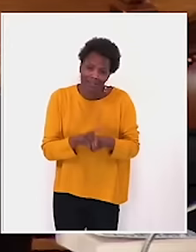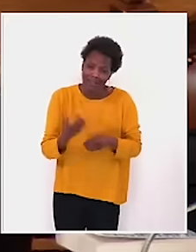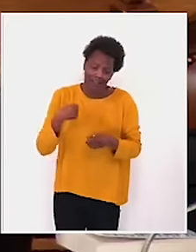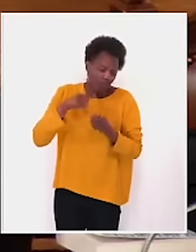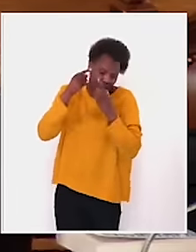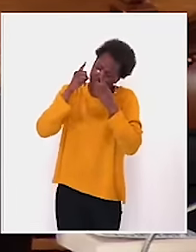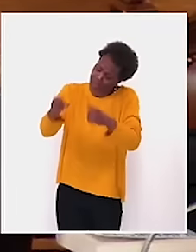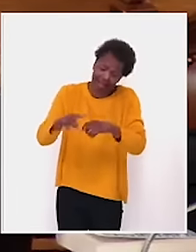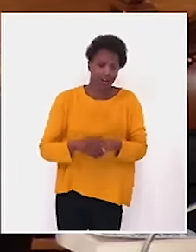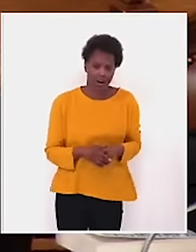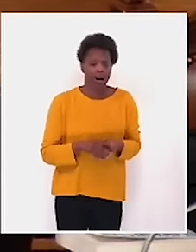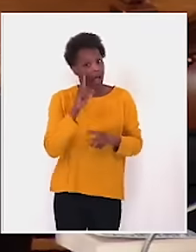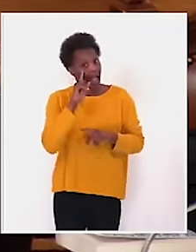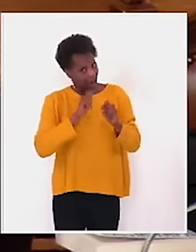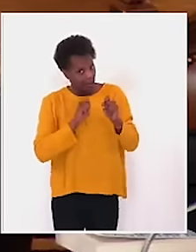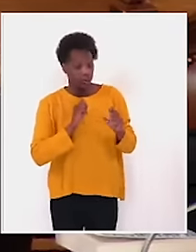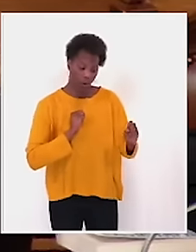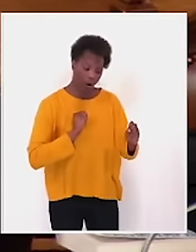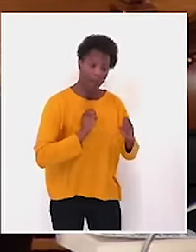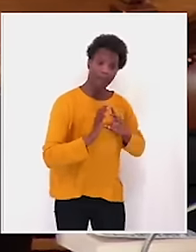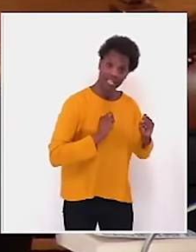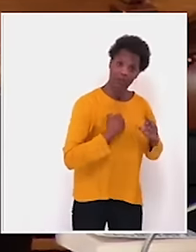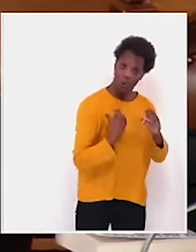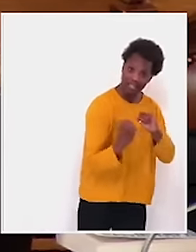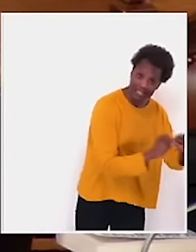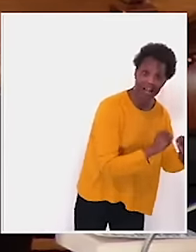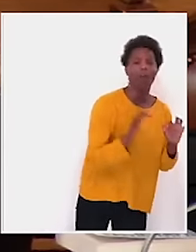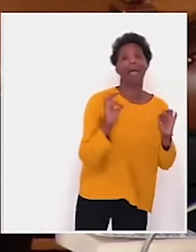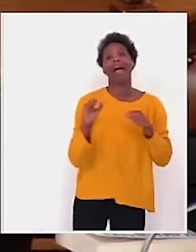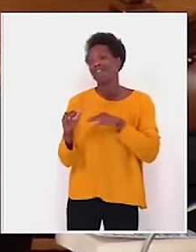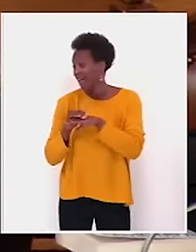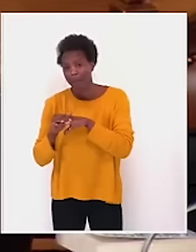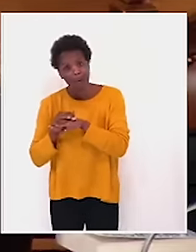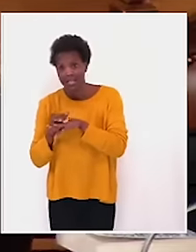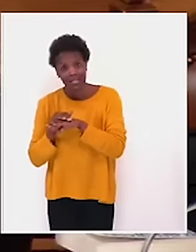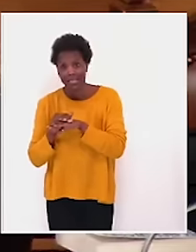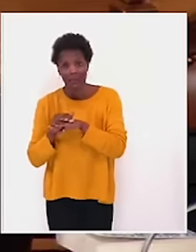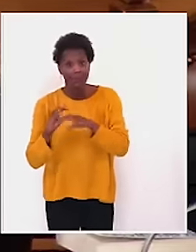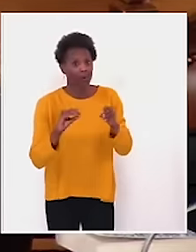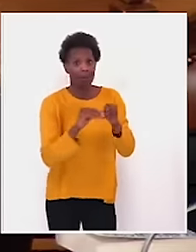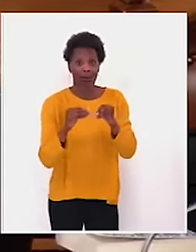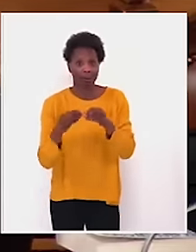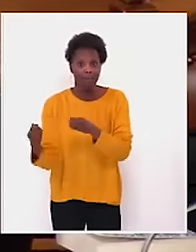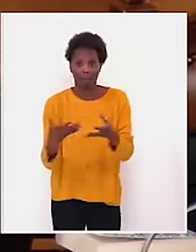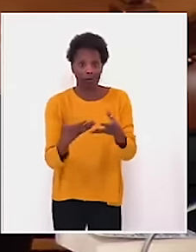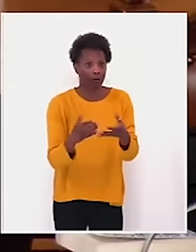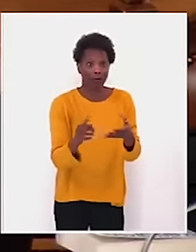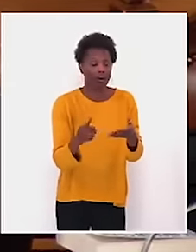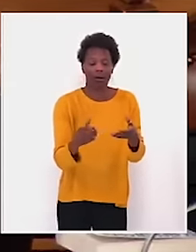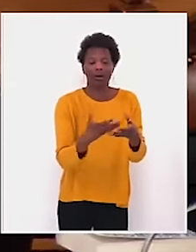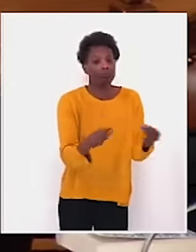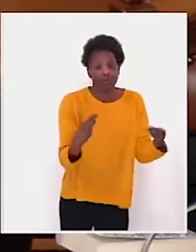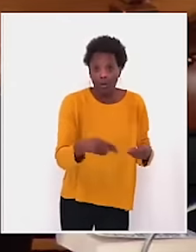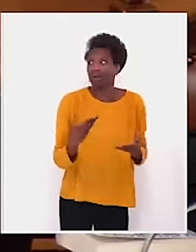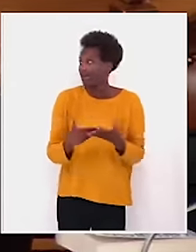On n'est pas en désaccord, encore une fois, avec la question de la médiation. On est en désaccord avec une politique qui ne peut pas résoudre les problèmes. Alors c'est, après, c'est en lien, évidemment, avec les politiques de la ville. C'est en lien